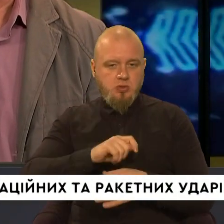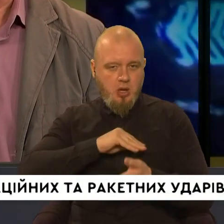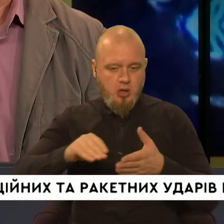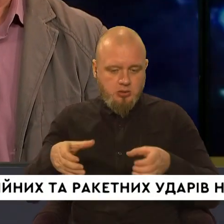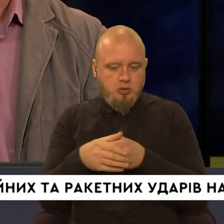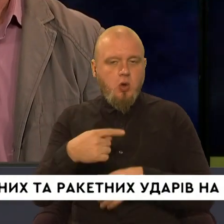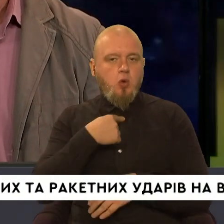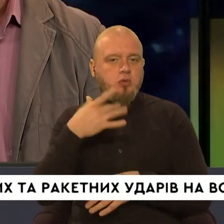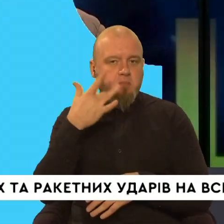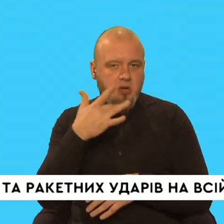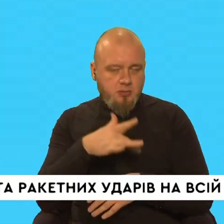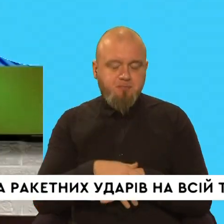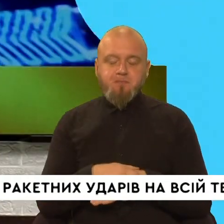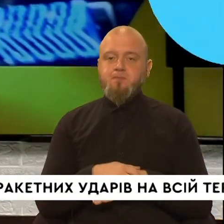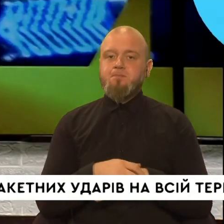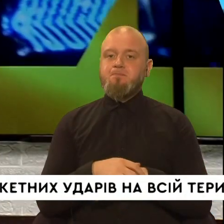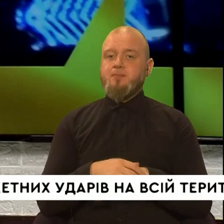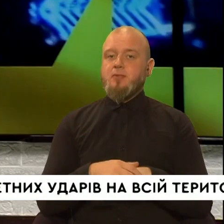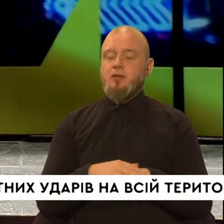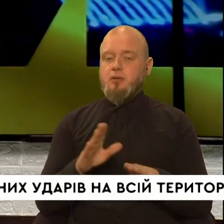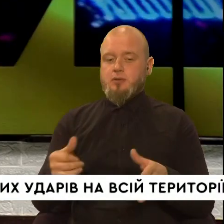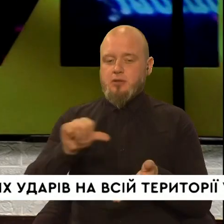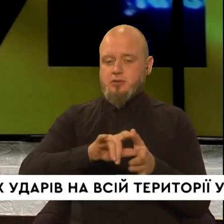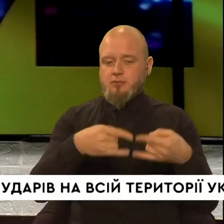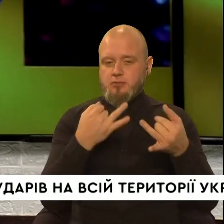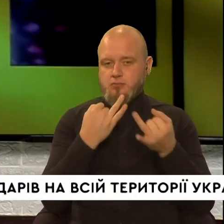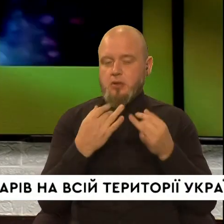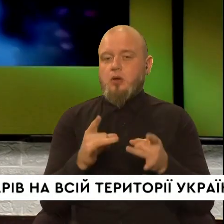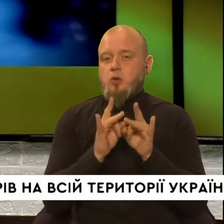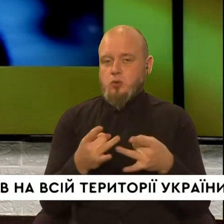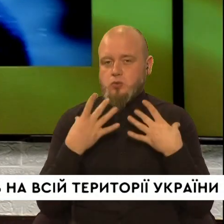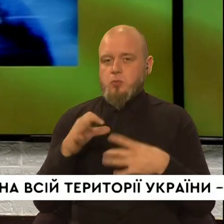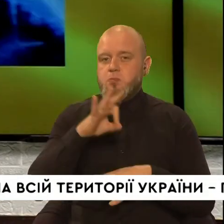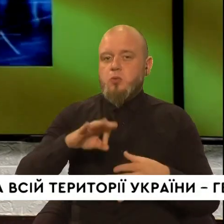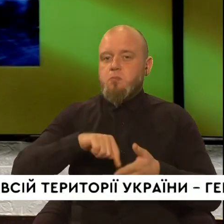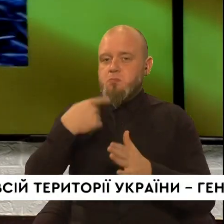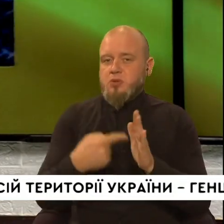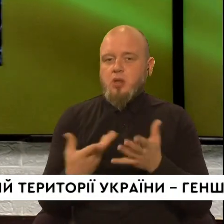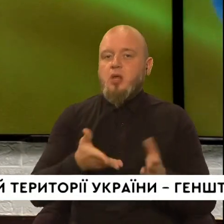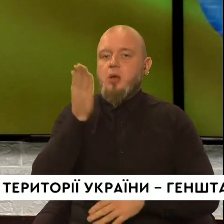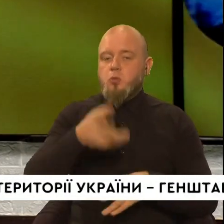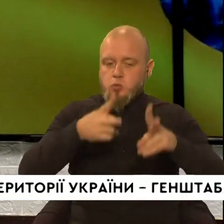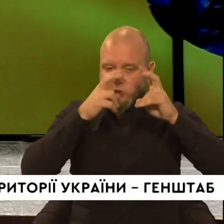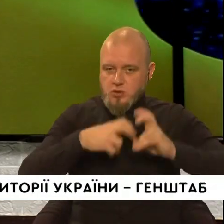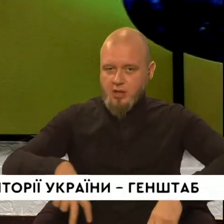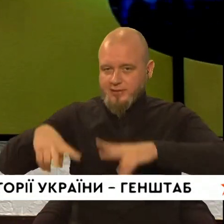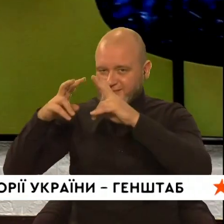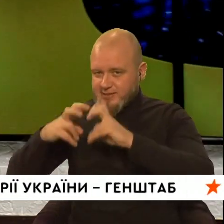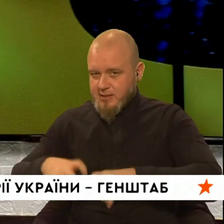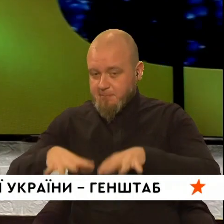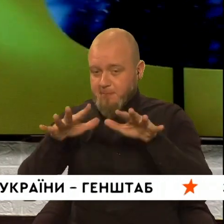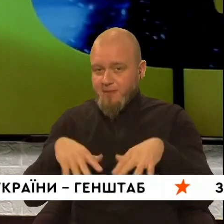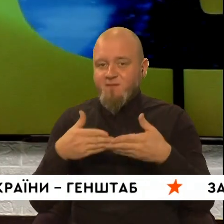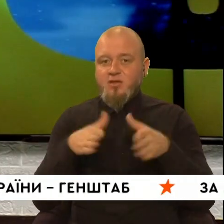редакції «Голосу Америки», наживо в марафоні розповідала про питання, які будуть розглядатися